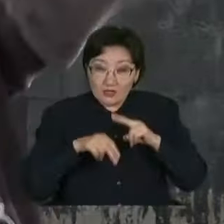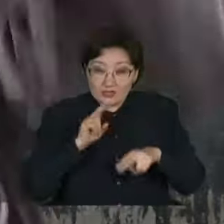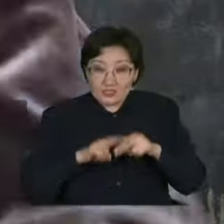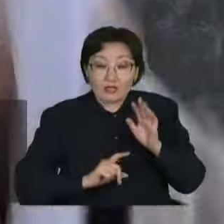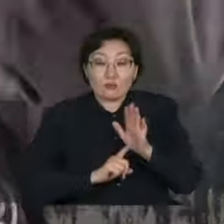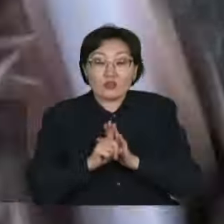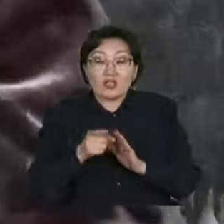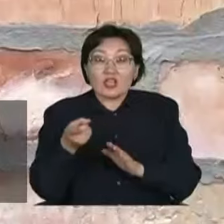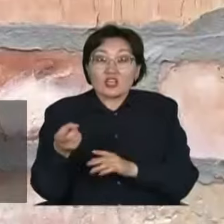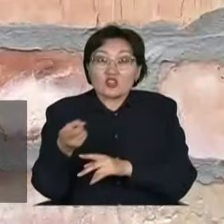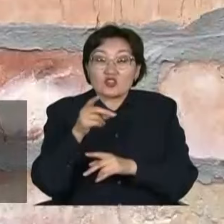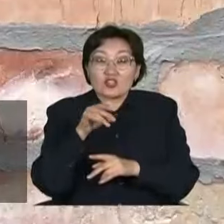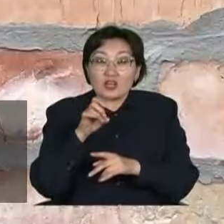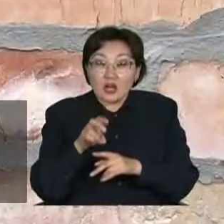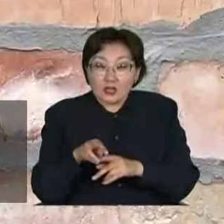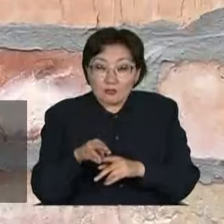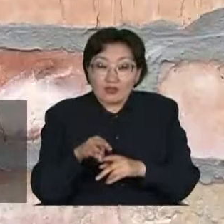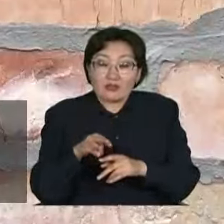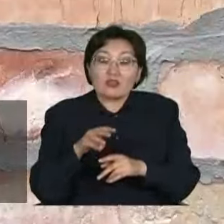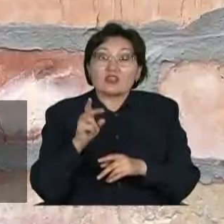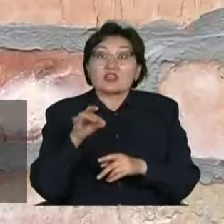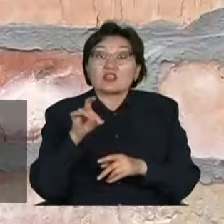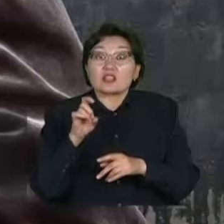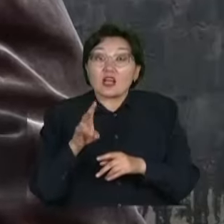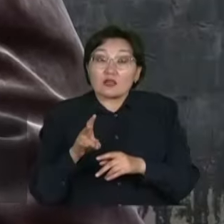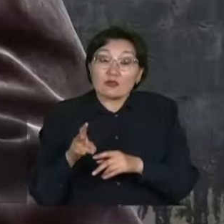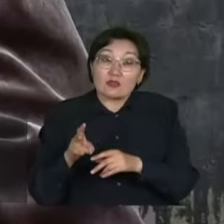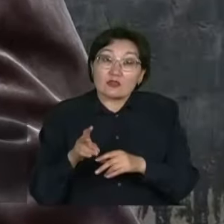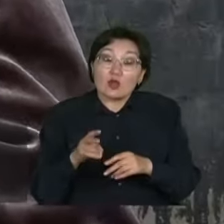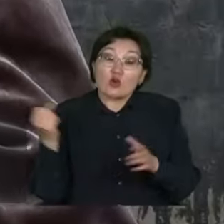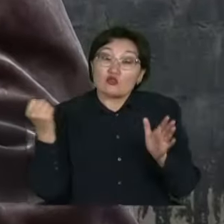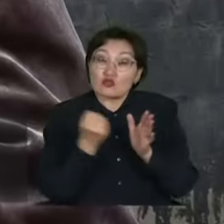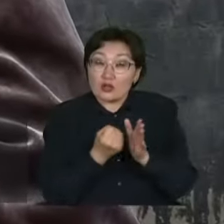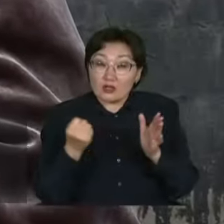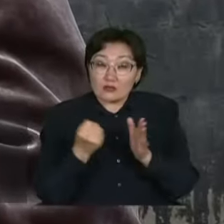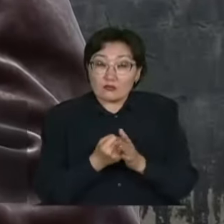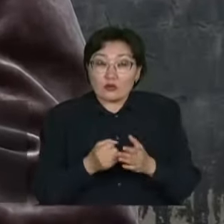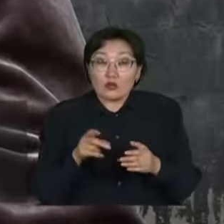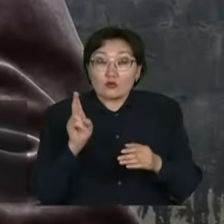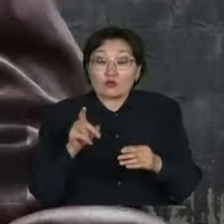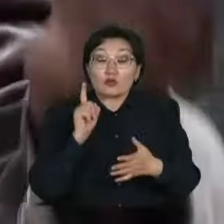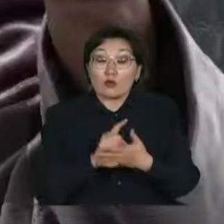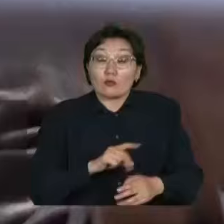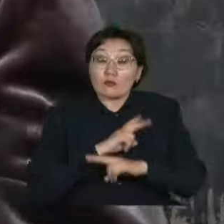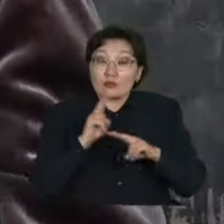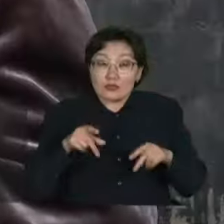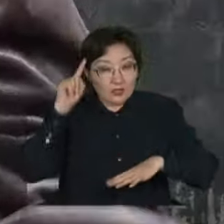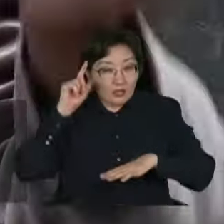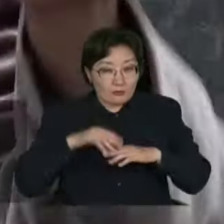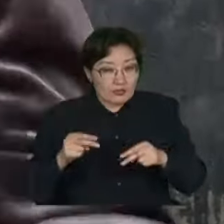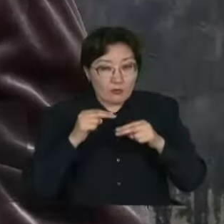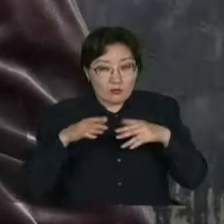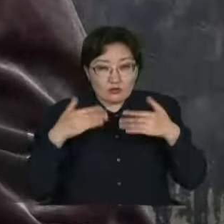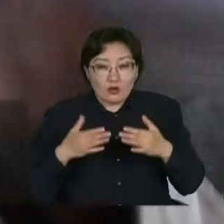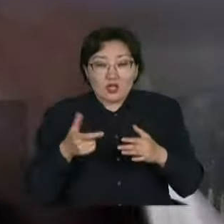Ана кранменен келіп бүйтіп ұрады нүкілдетіп. Үлкен адамдар өлген уақытта қарайма, бұл әкімім қарамайды, ешқандай я условиямыз жоқ,